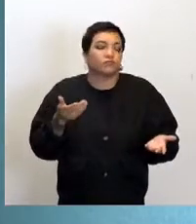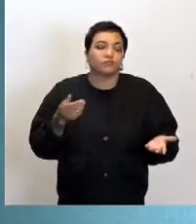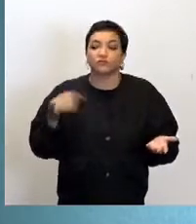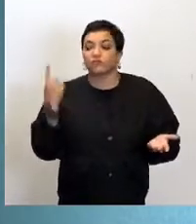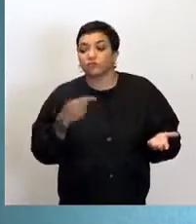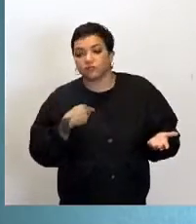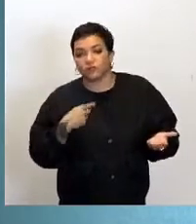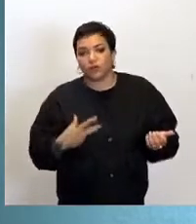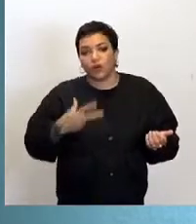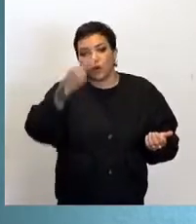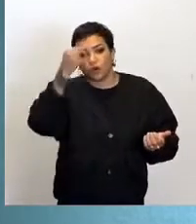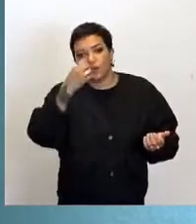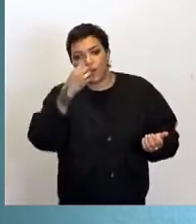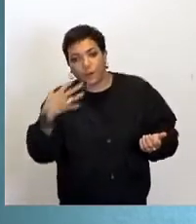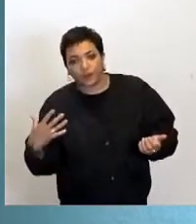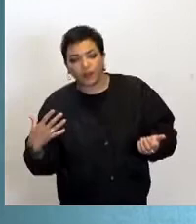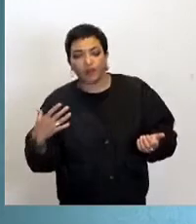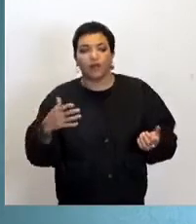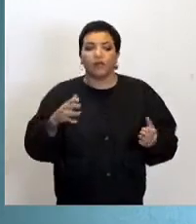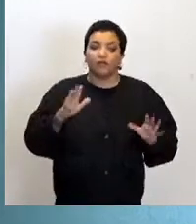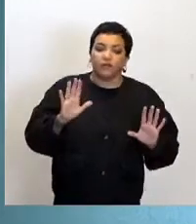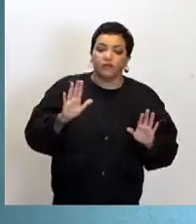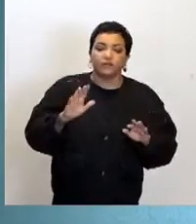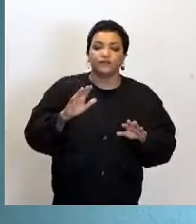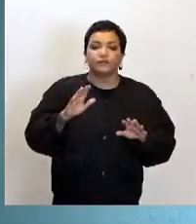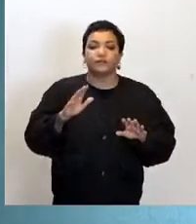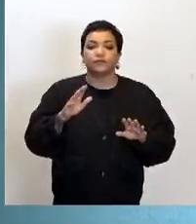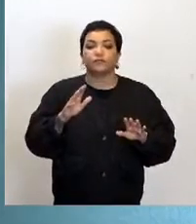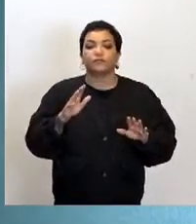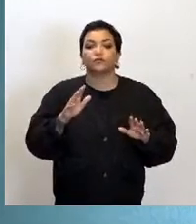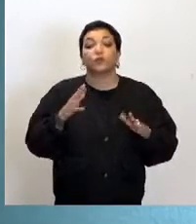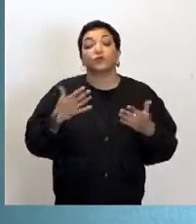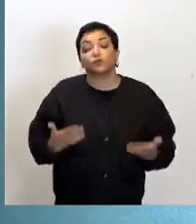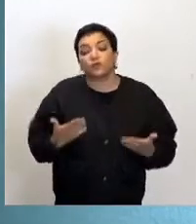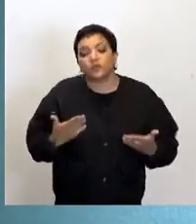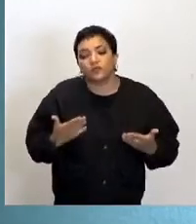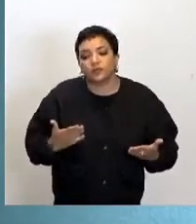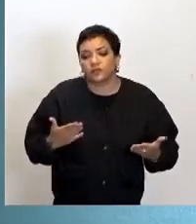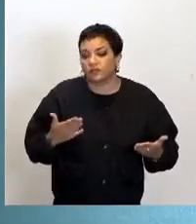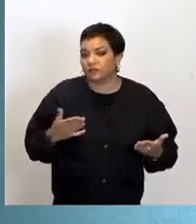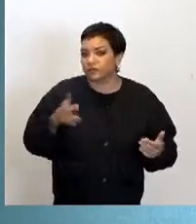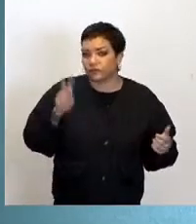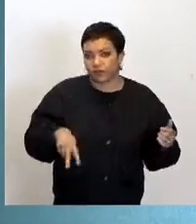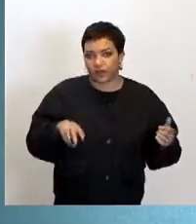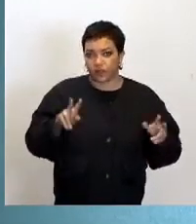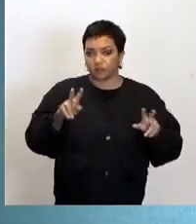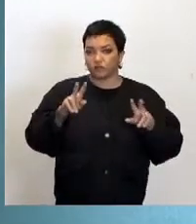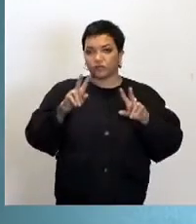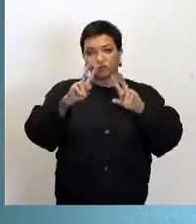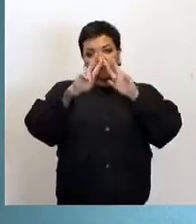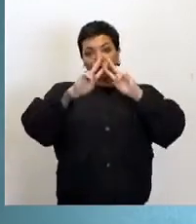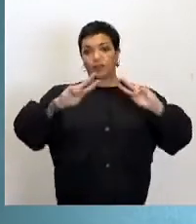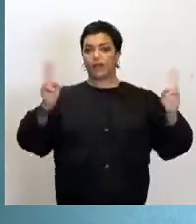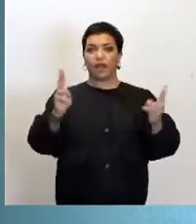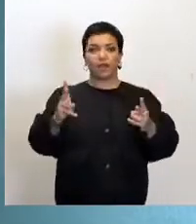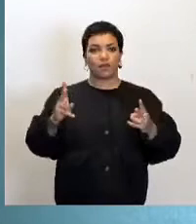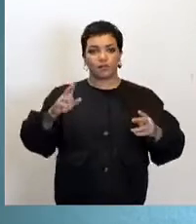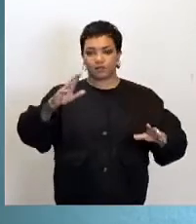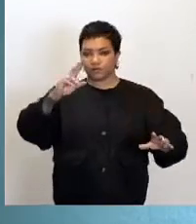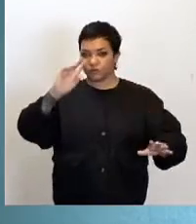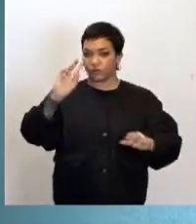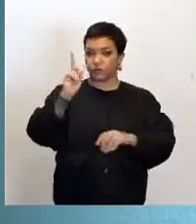revenir à une période plus lointaine, je crois qu'aujourd'hui, il y a une prise de conscience assez généralisée, tant chez les élus que chez